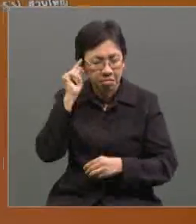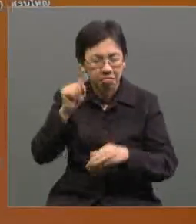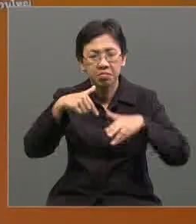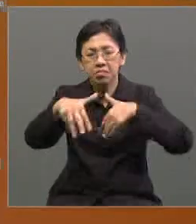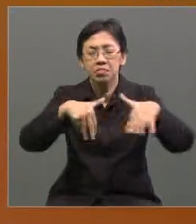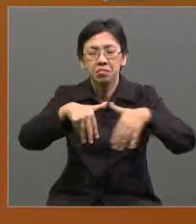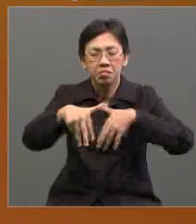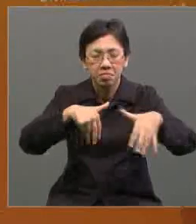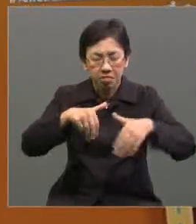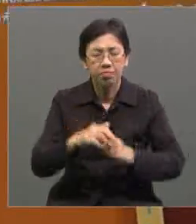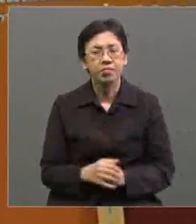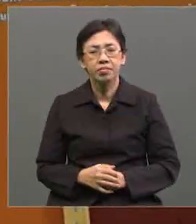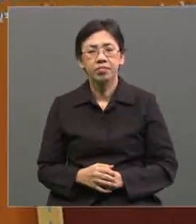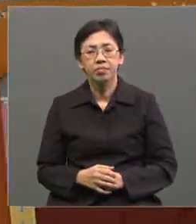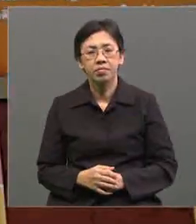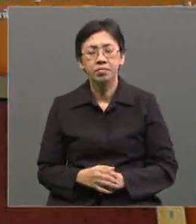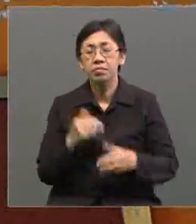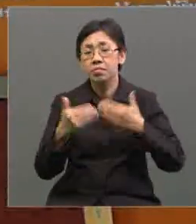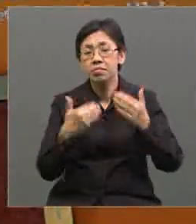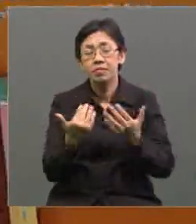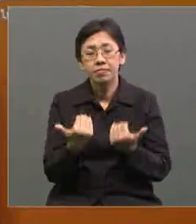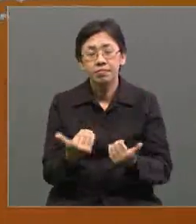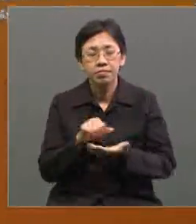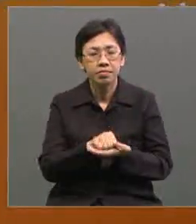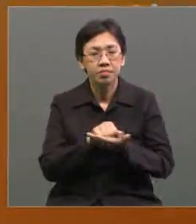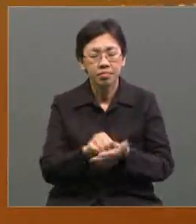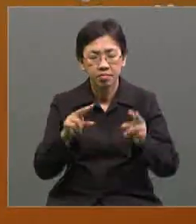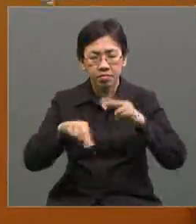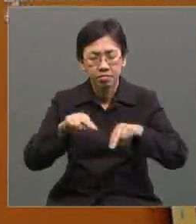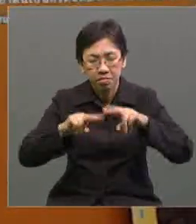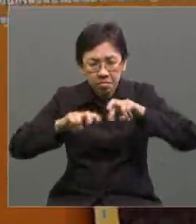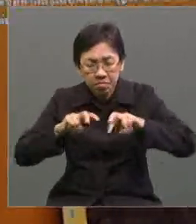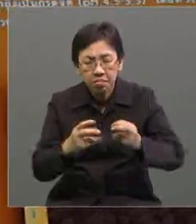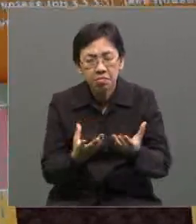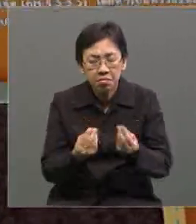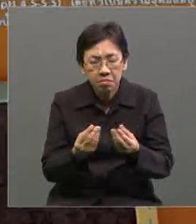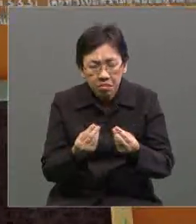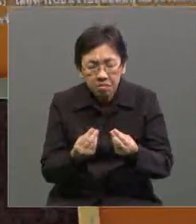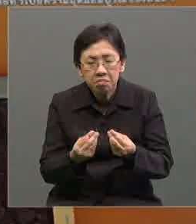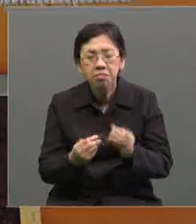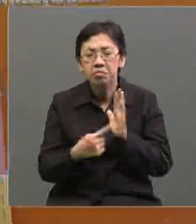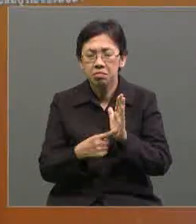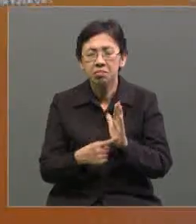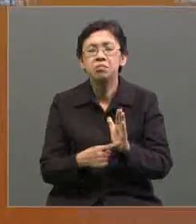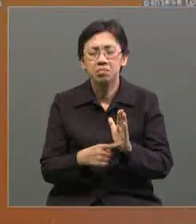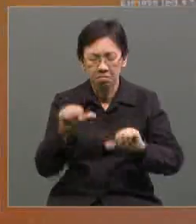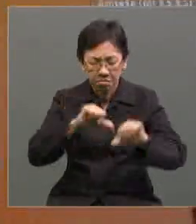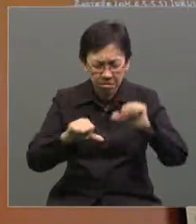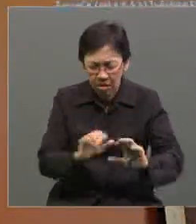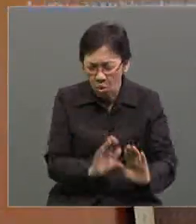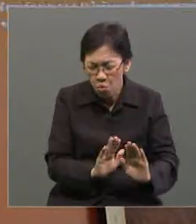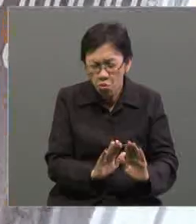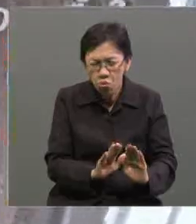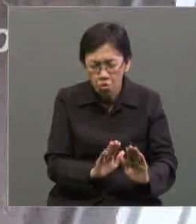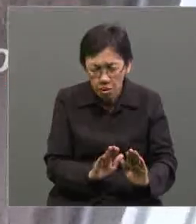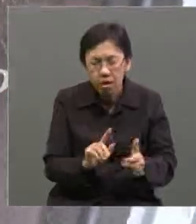ษยธรรมนอกจากนี้ภายในงานนี้นะครับเขายังมีให้บริการตรวจวิเคราะห์ดินเคลื่อนที่สาธิตการหมักสารหมักชีวภ